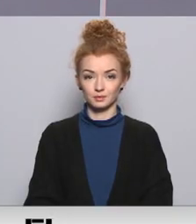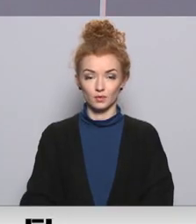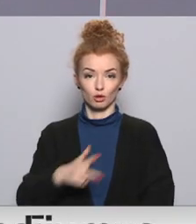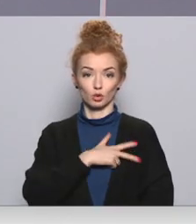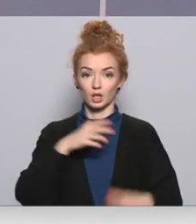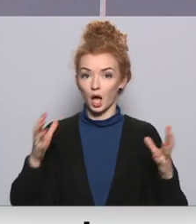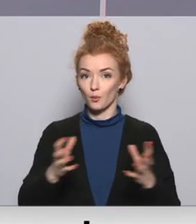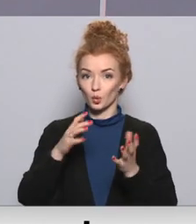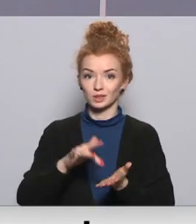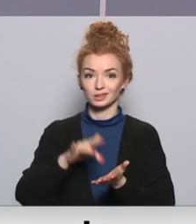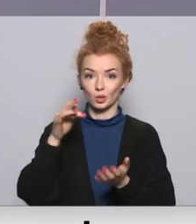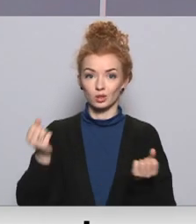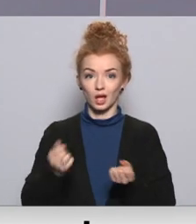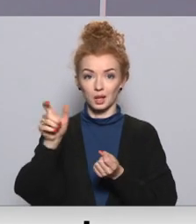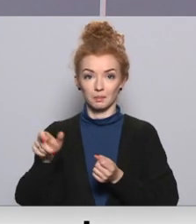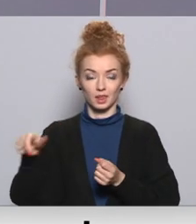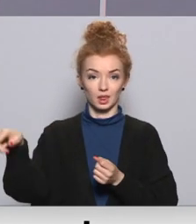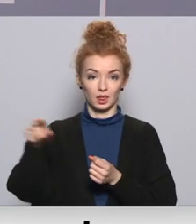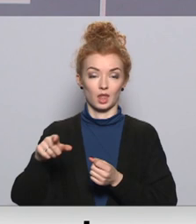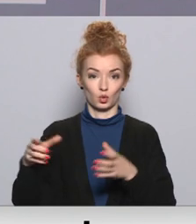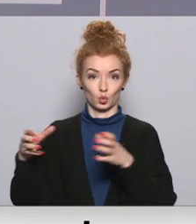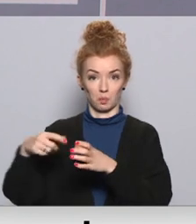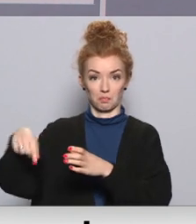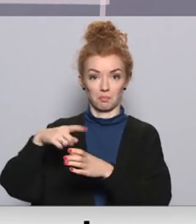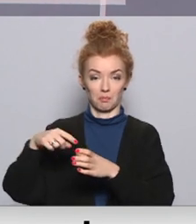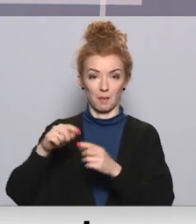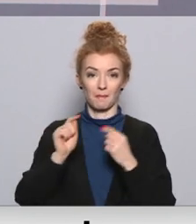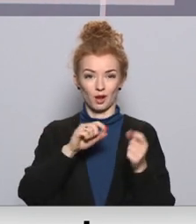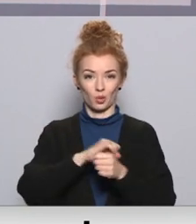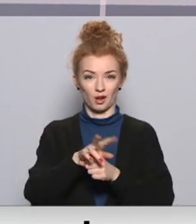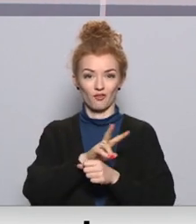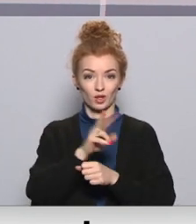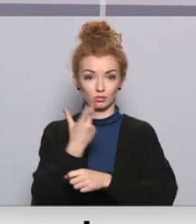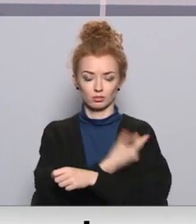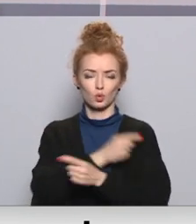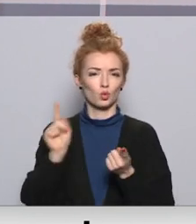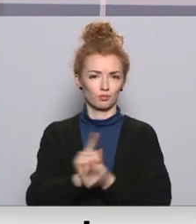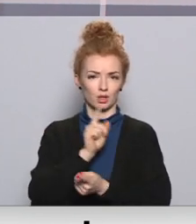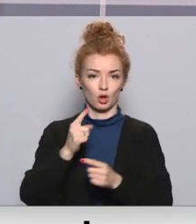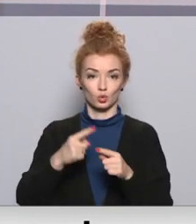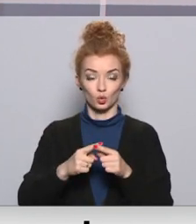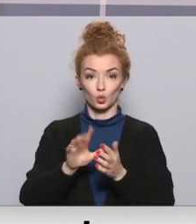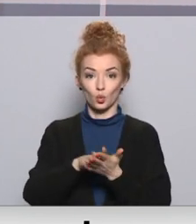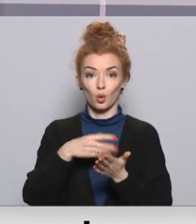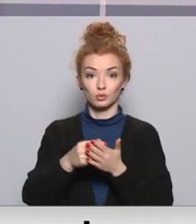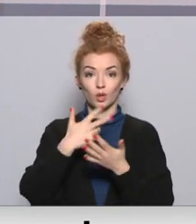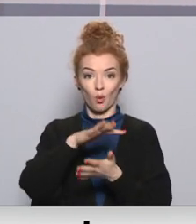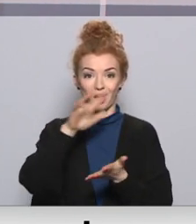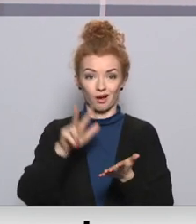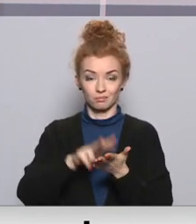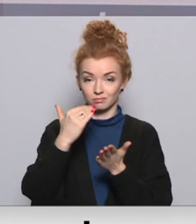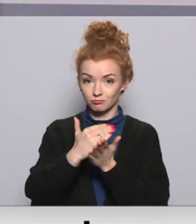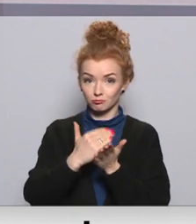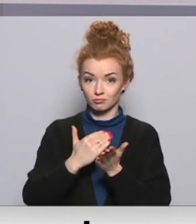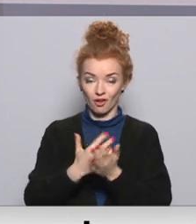Sociālās aprūpes centru darbinieki ir grupā, kurā vakcinācija pret COVID-19 ir obligāta. Kopš šī noteikuma pieņemšanas